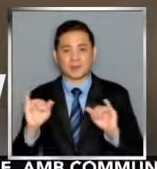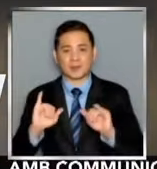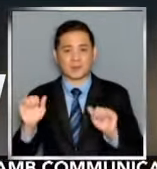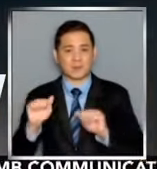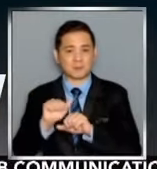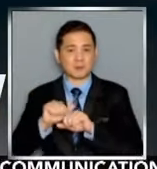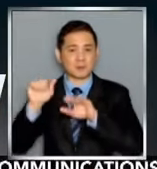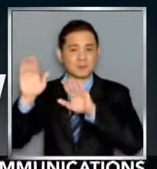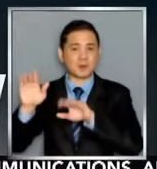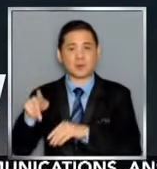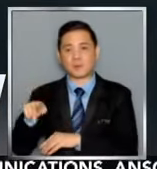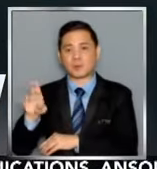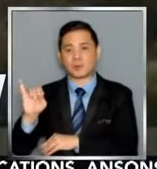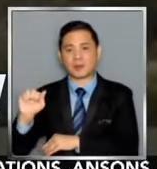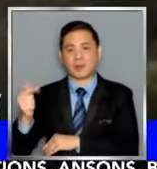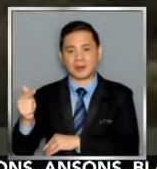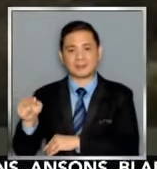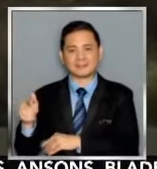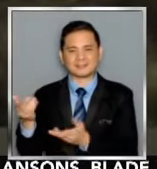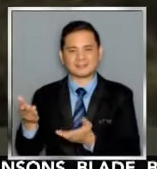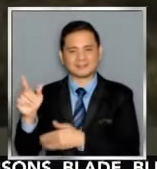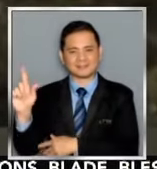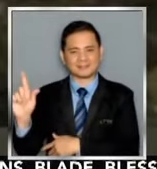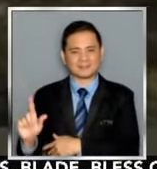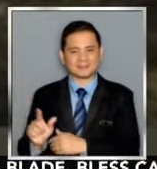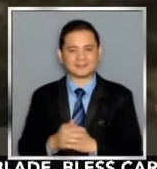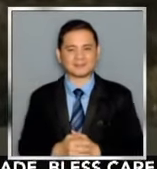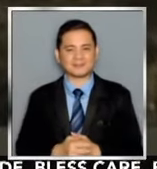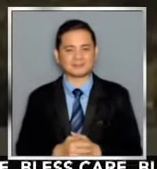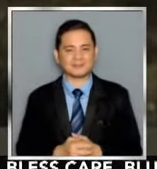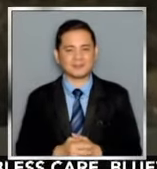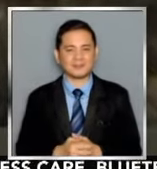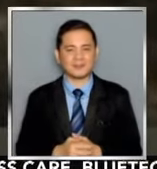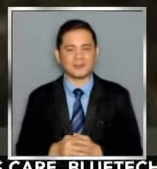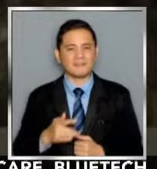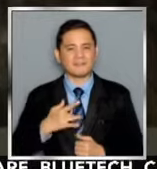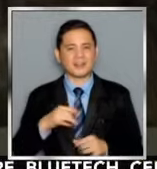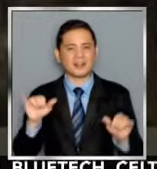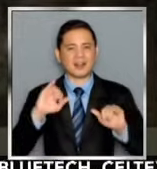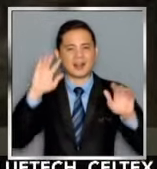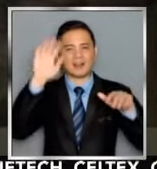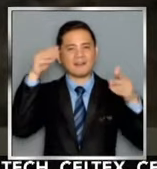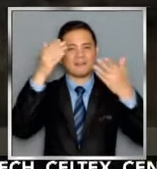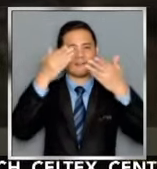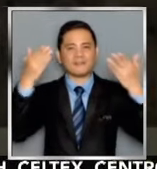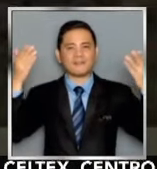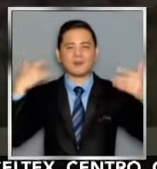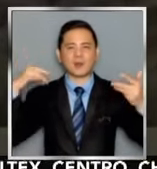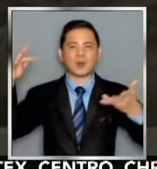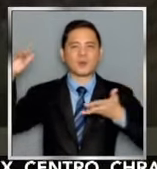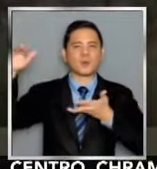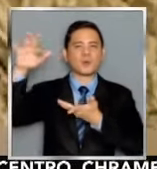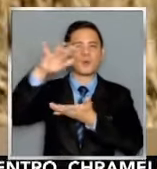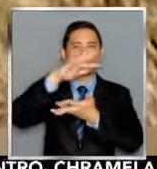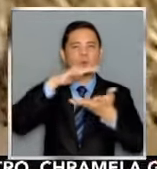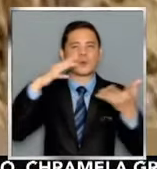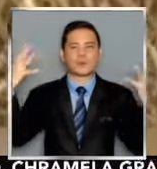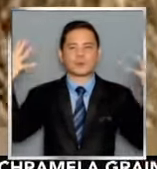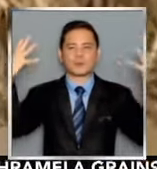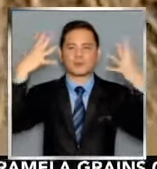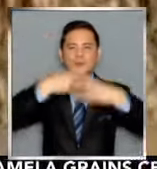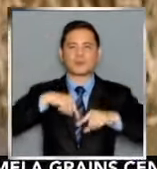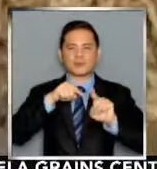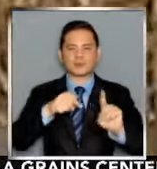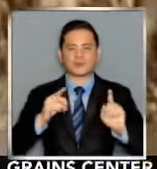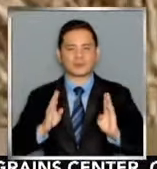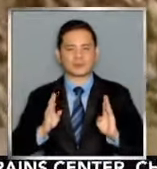Luzon. Ayon sa uploader na si Jason Cruz, heaven ang feeling dahil sa dagat ng ulap sa Benguet. Pero siguraduhin lang